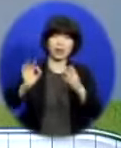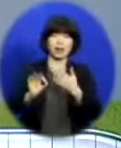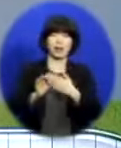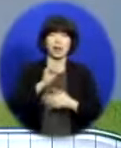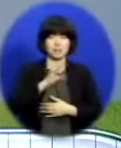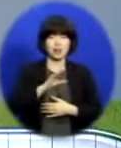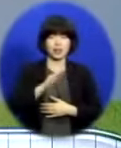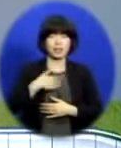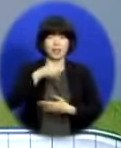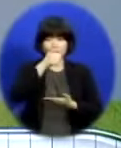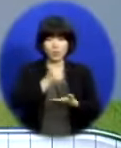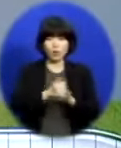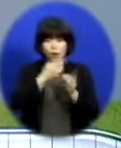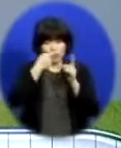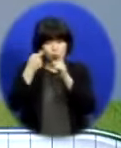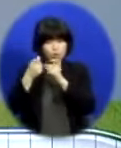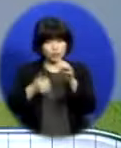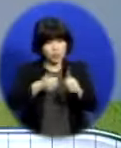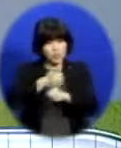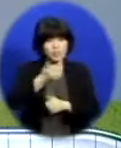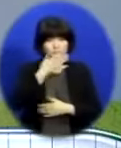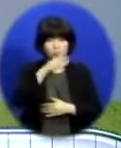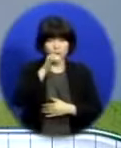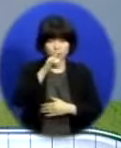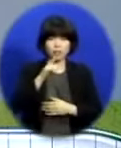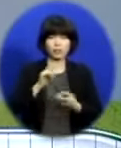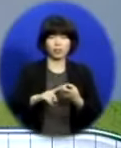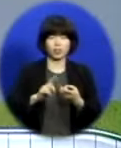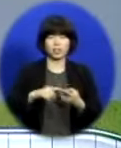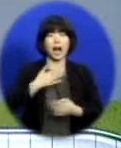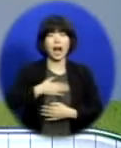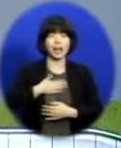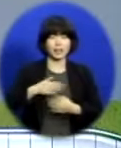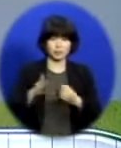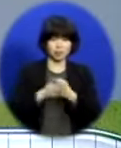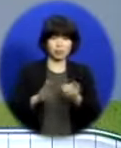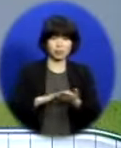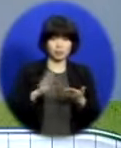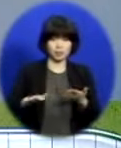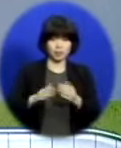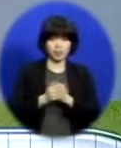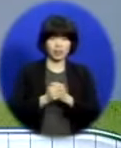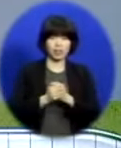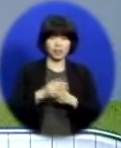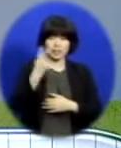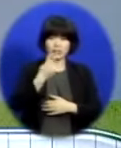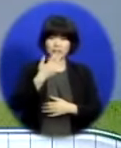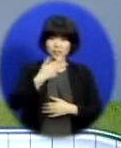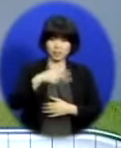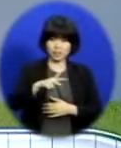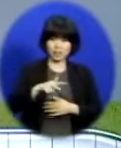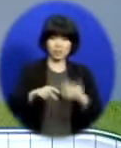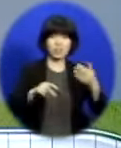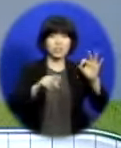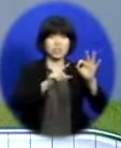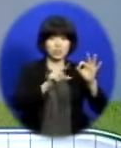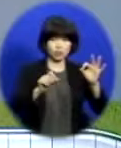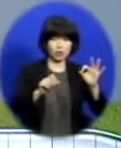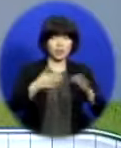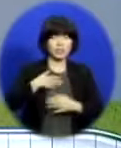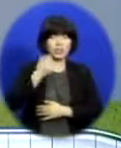죄와 유혹에서 이길 수 있다는 것을 알았기 때문입니다 2007년 10월에 제가 한 달